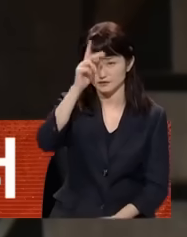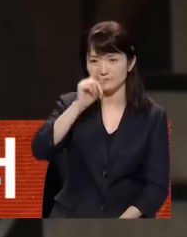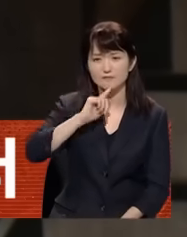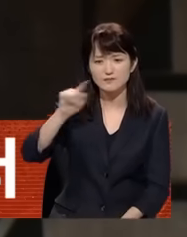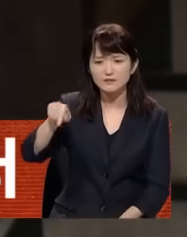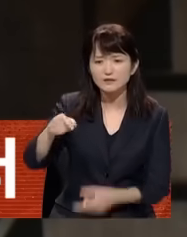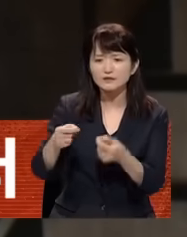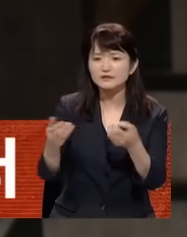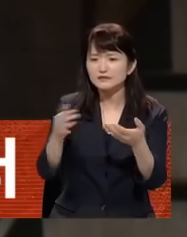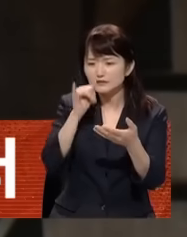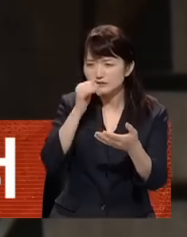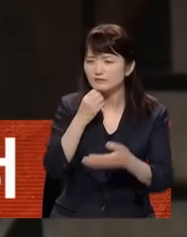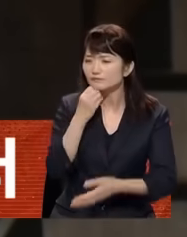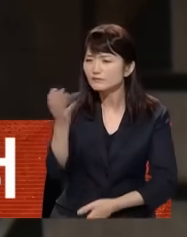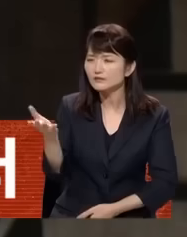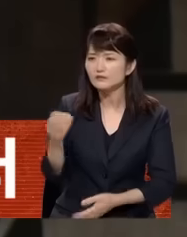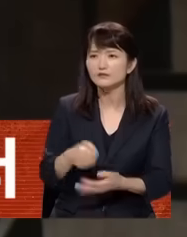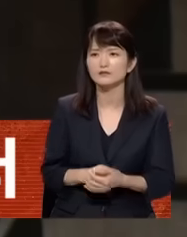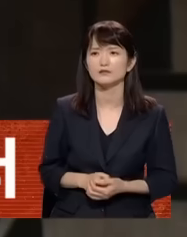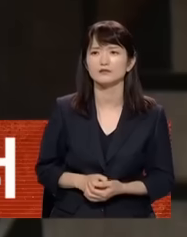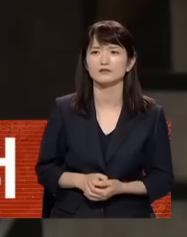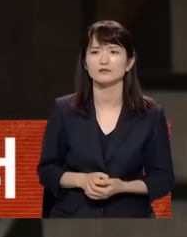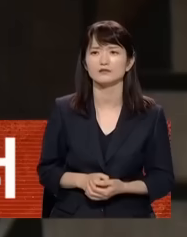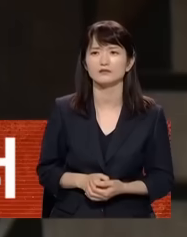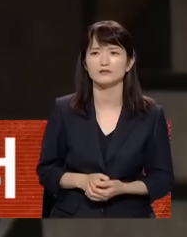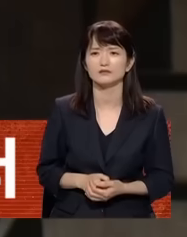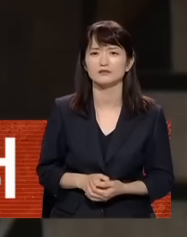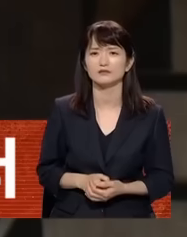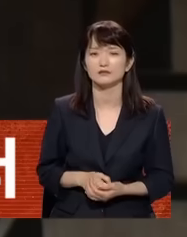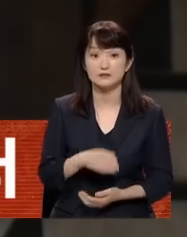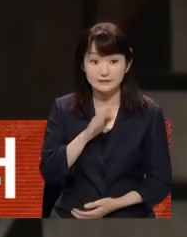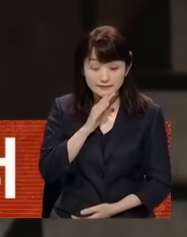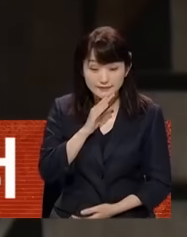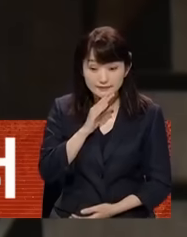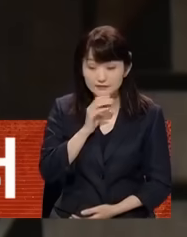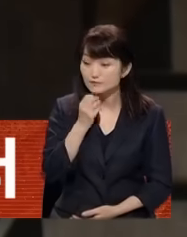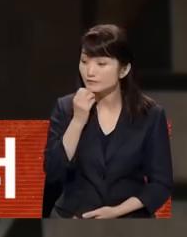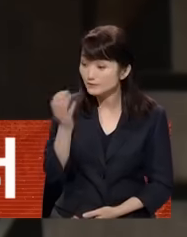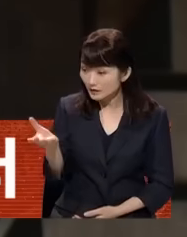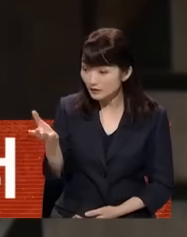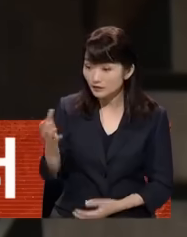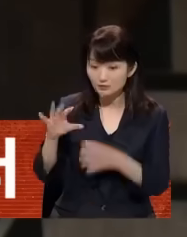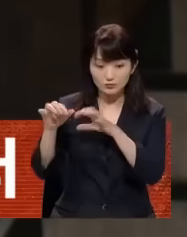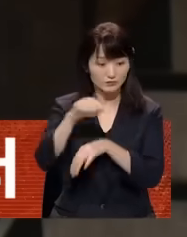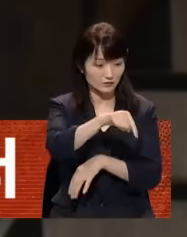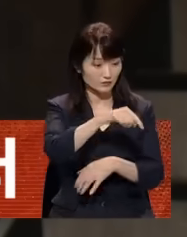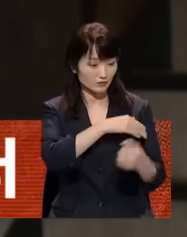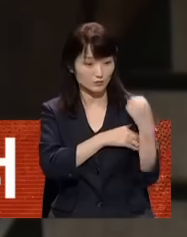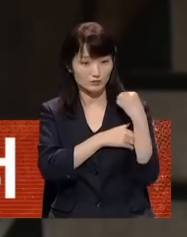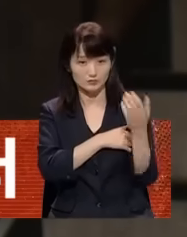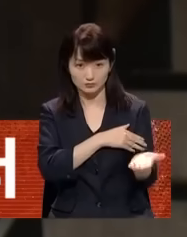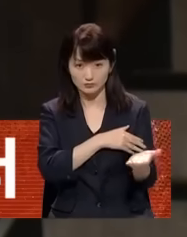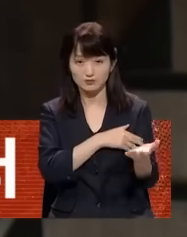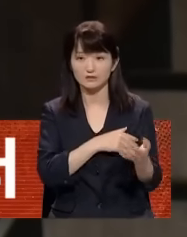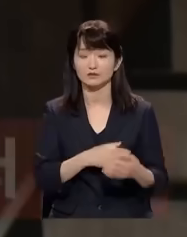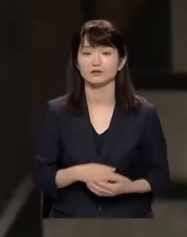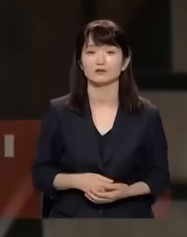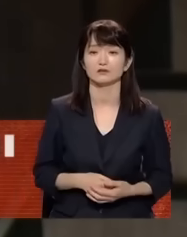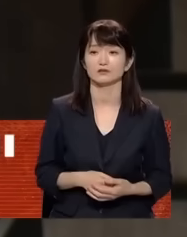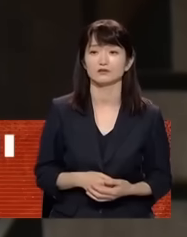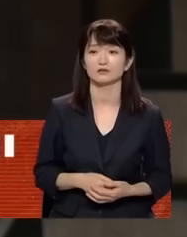이런 일이 있다라고 이야기하면 보통 이런 이야기합니다 사실을 말해라 그러면 국가가 너에게 권리를 부여하리라라고